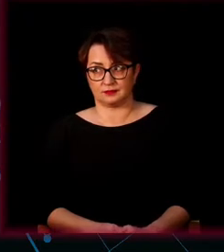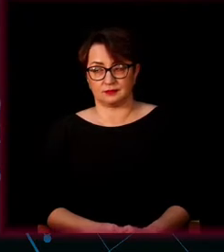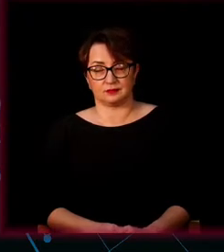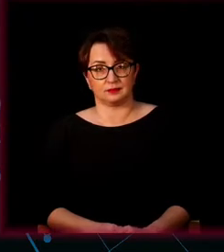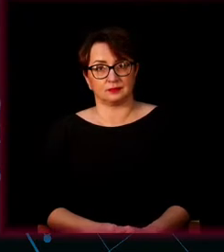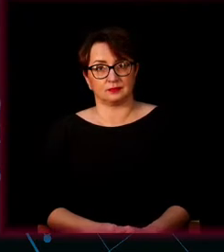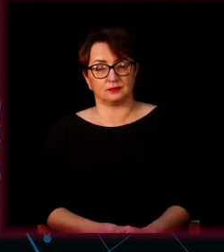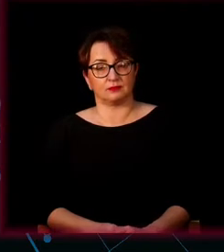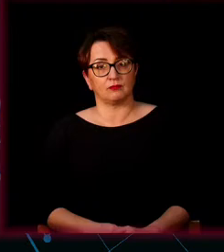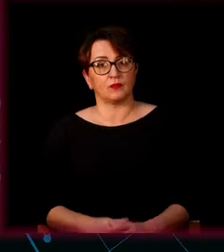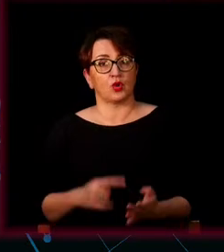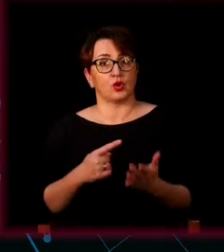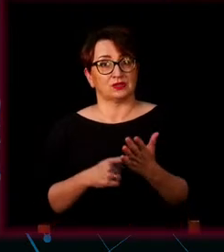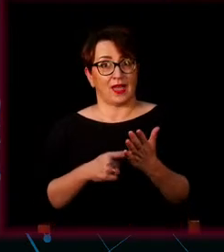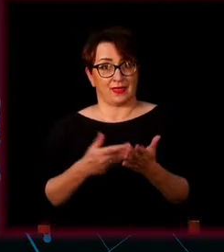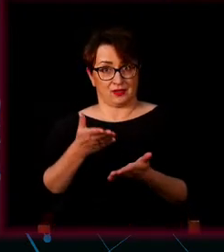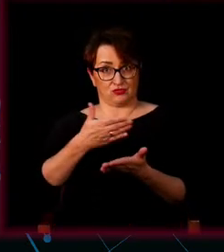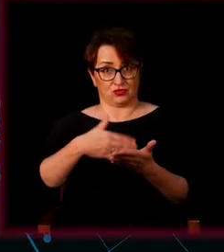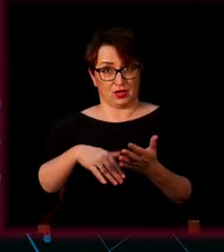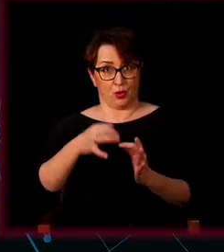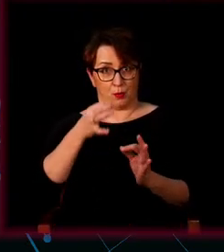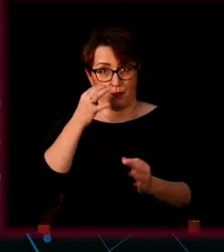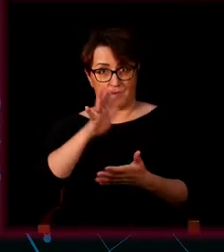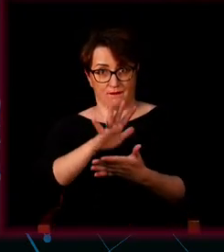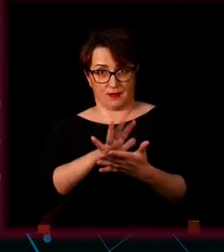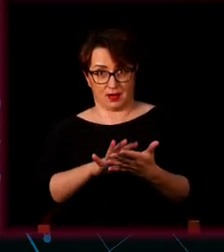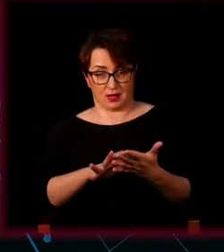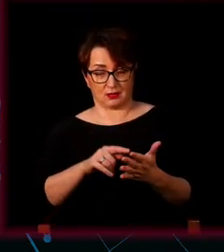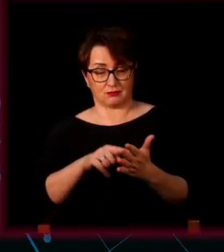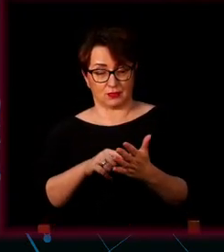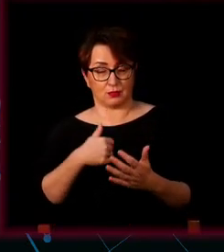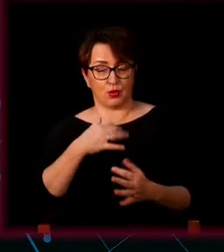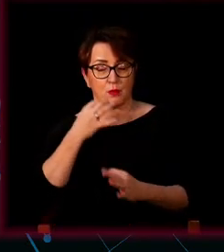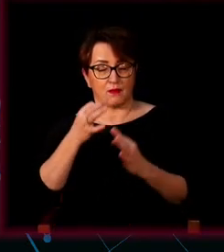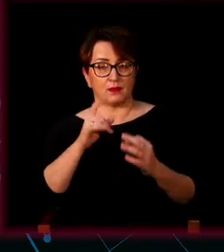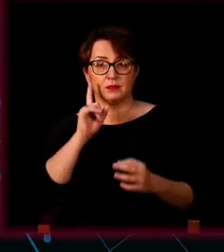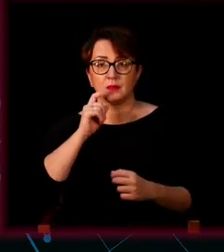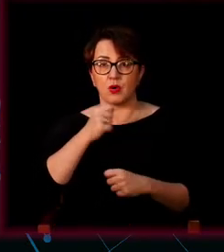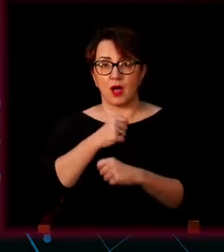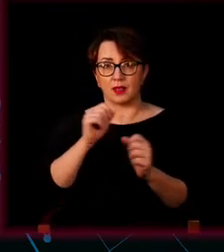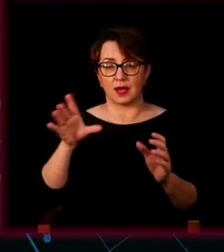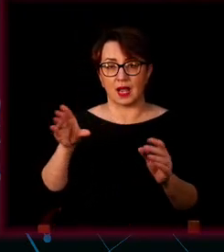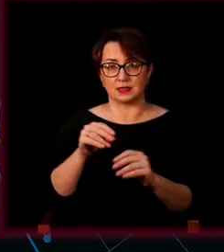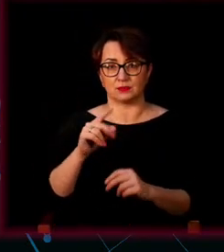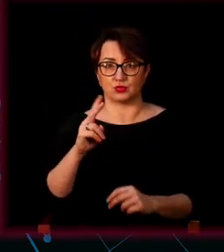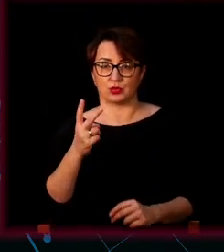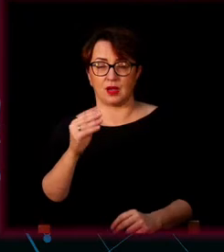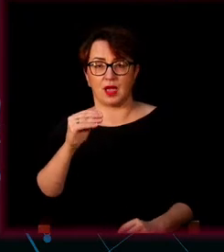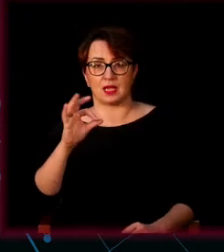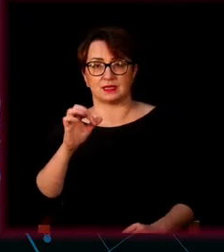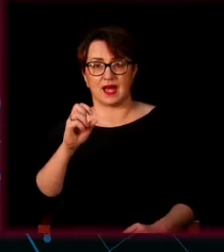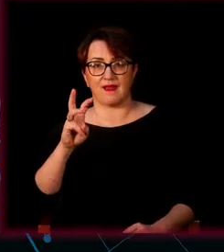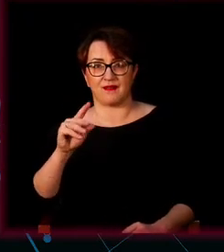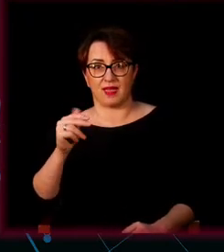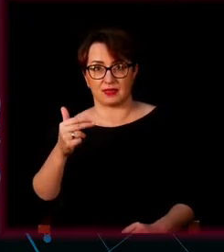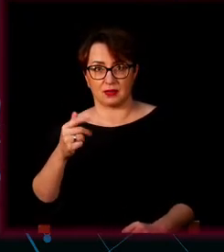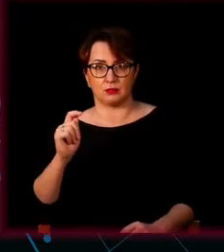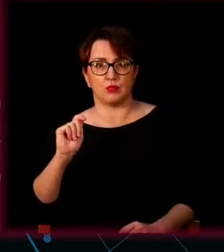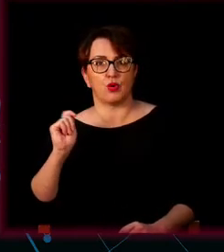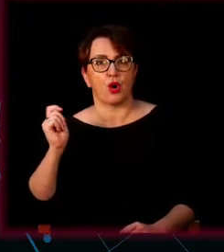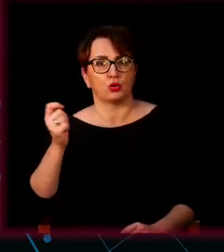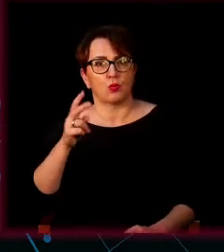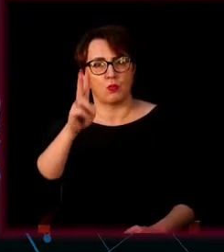I w tej ostatniej części powieści, w której, tak jak wspomniałem, Genli Aya razem z Estravenem ruszają w taką podróż